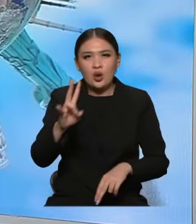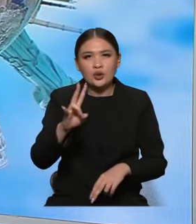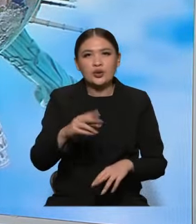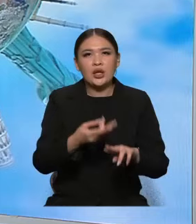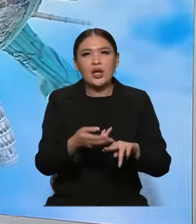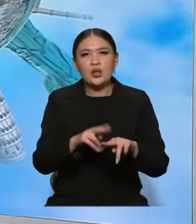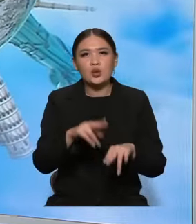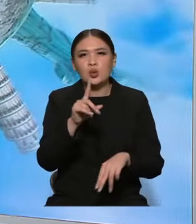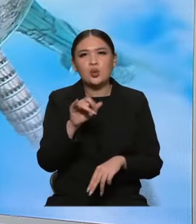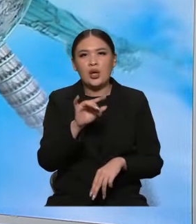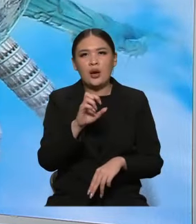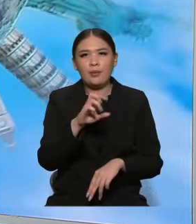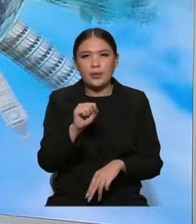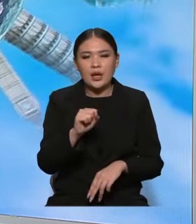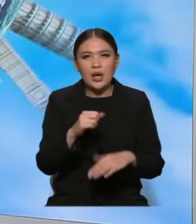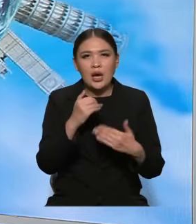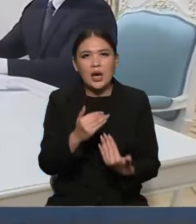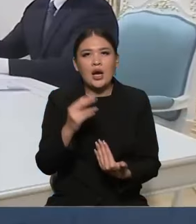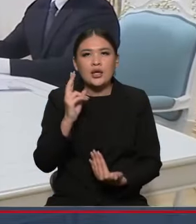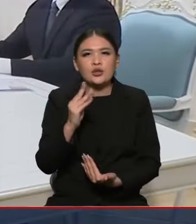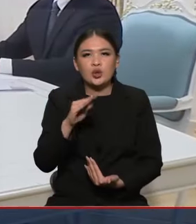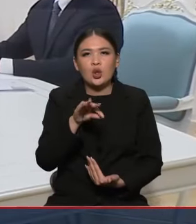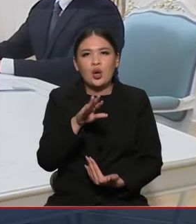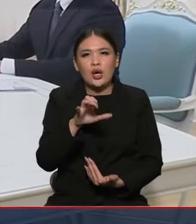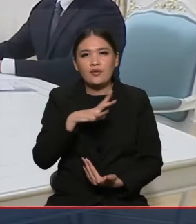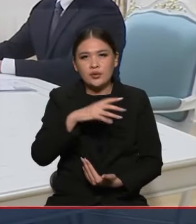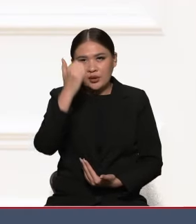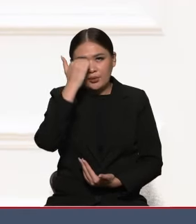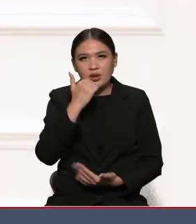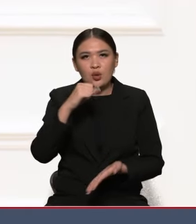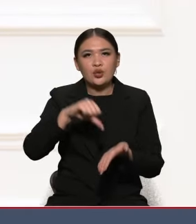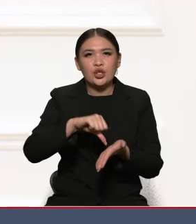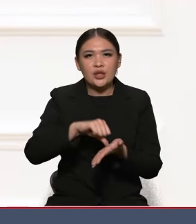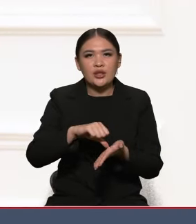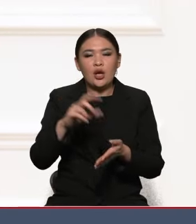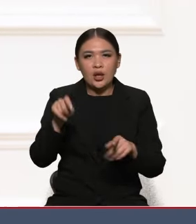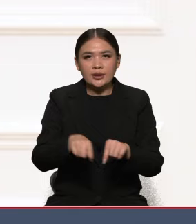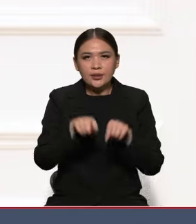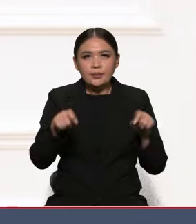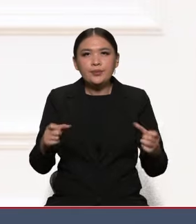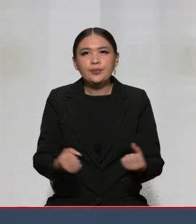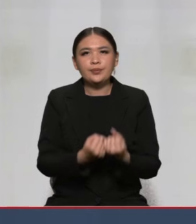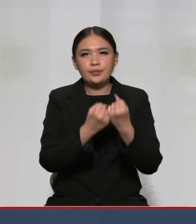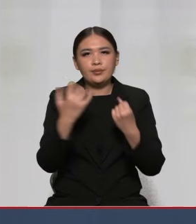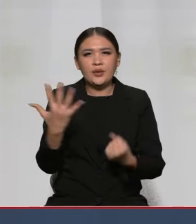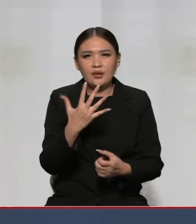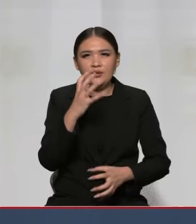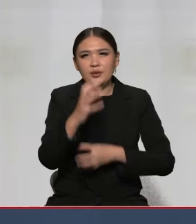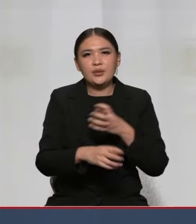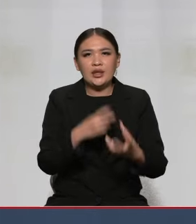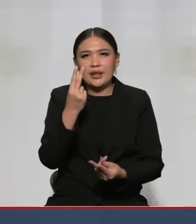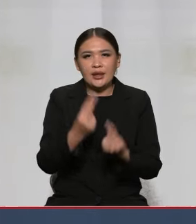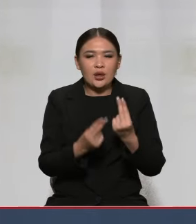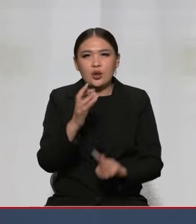Зураба Палаликашвили. Касым-Жомарт Токаев выразил благодарность за участие в церемонии открытия и поддержку 5-х Всемирных